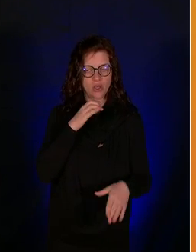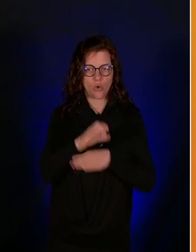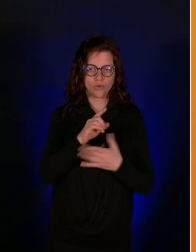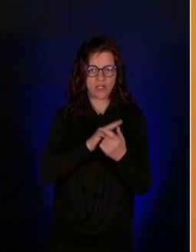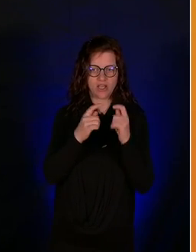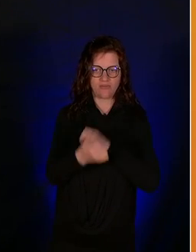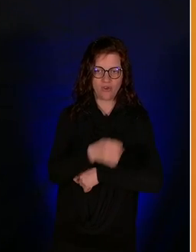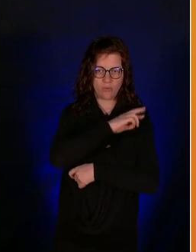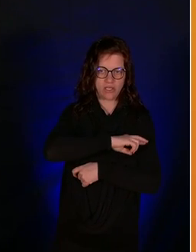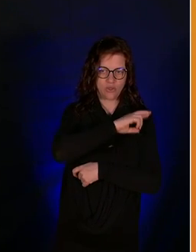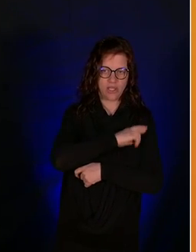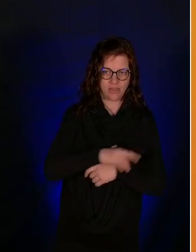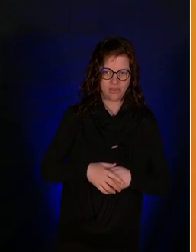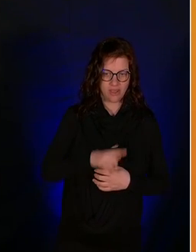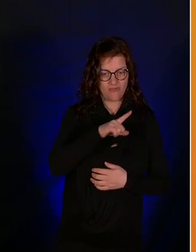réforme des retraites.